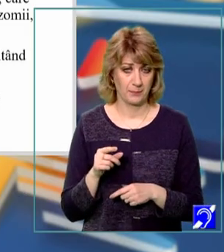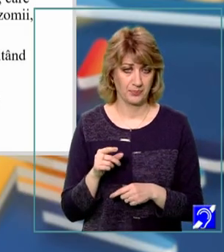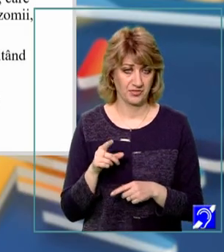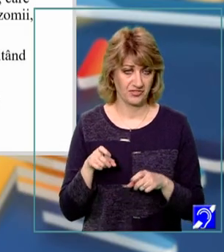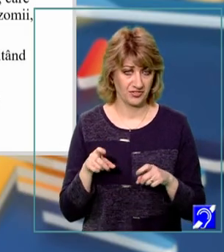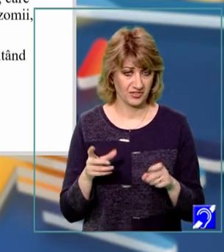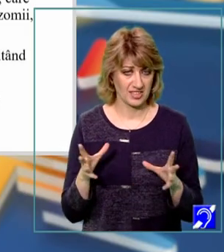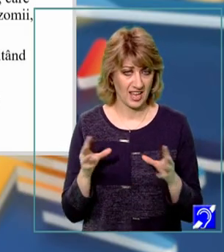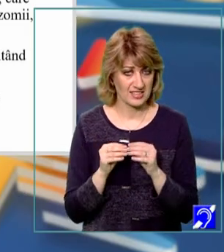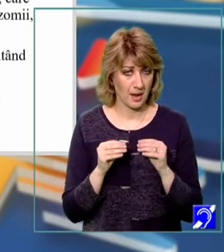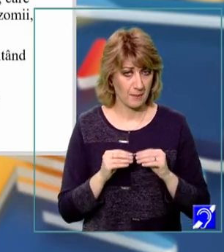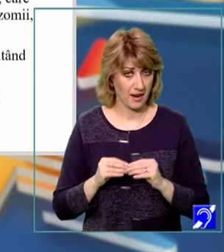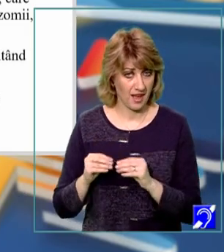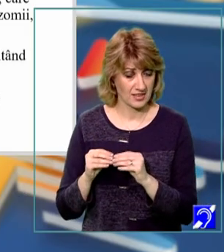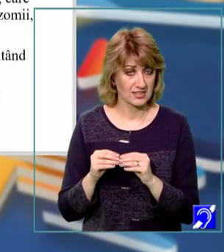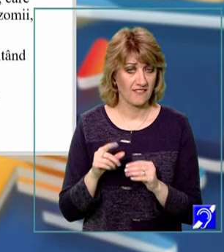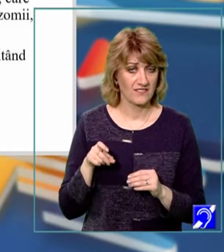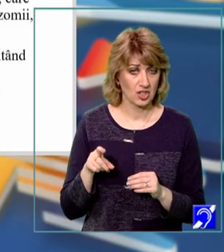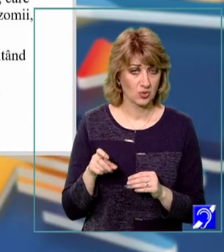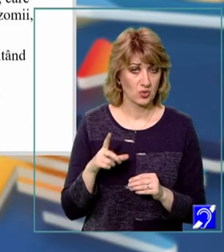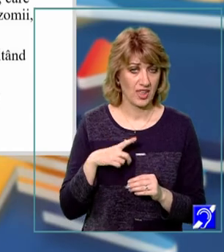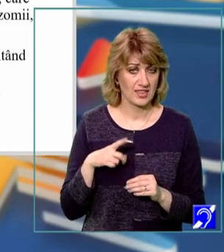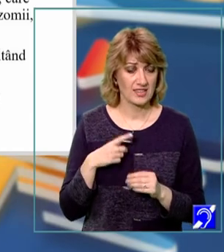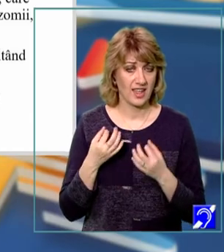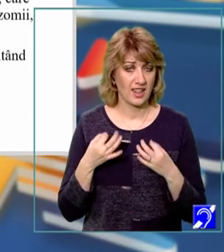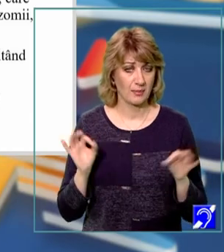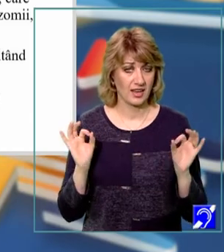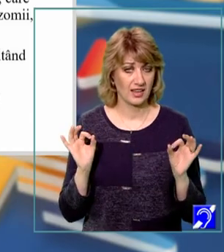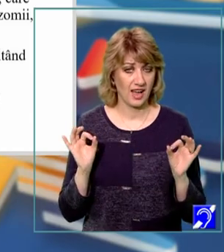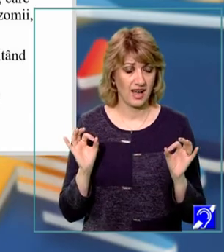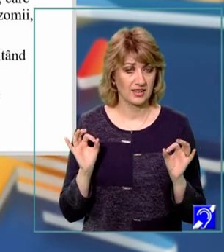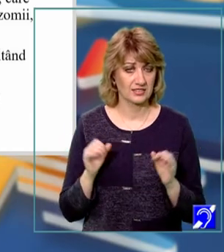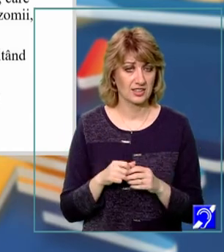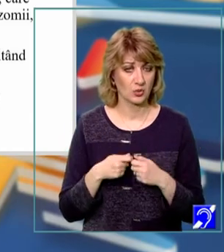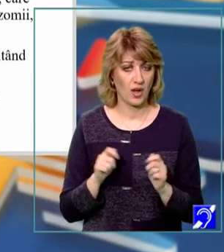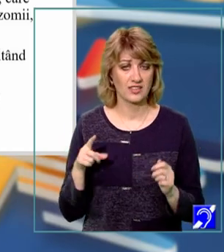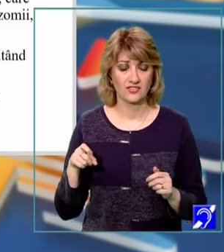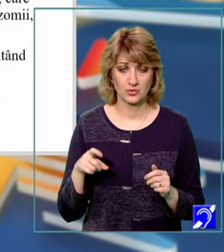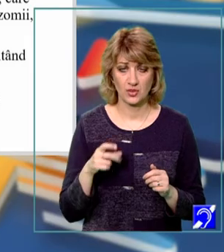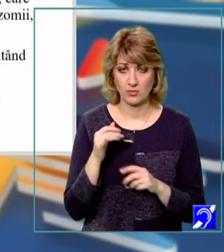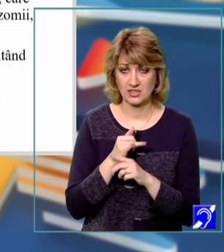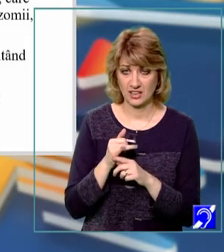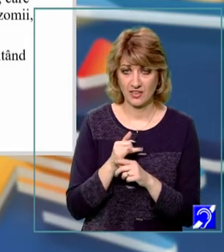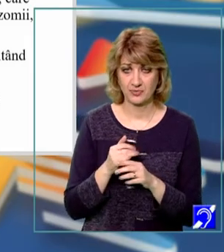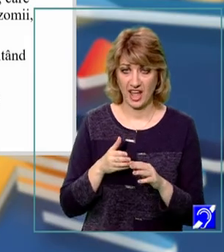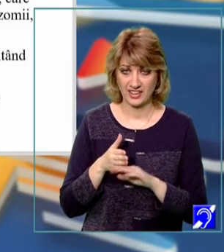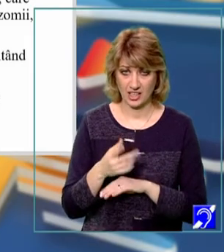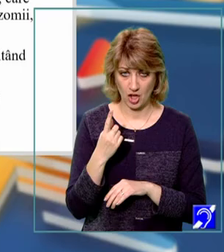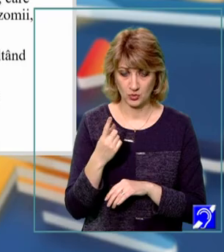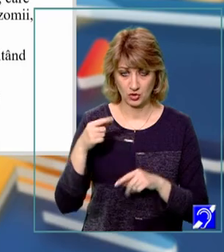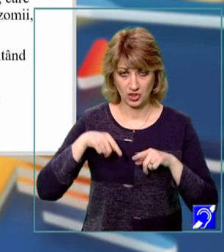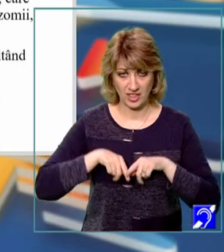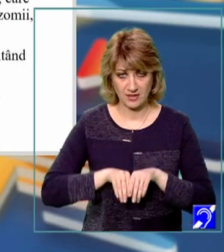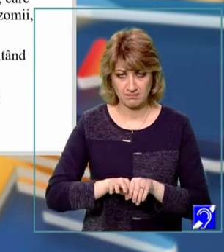se asamblează, iar virusul este eliberat, de fapt virusurile, deoarece observați, a intrat unul și